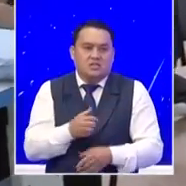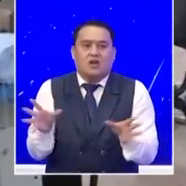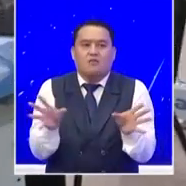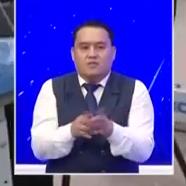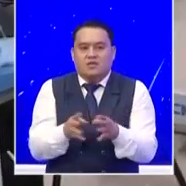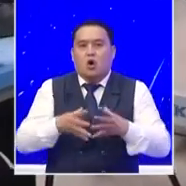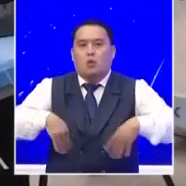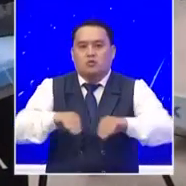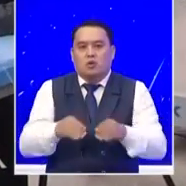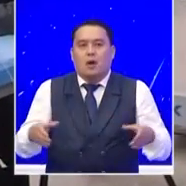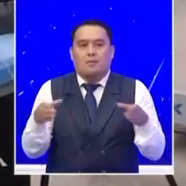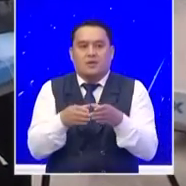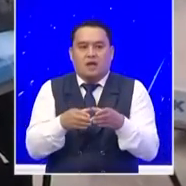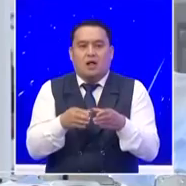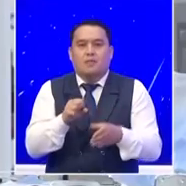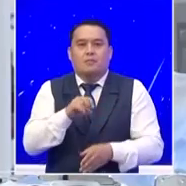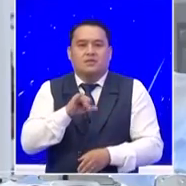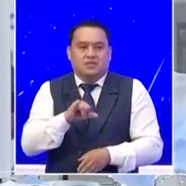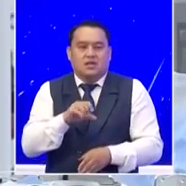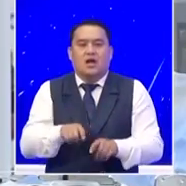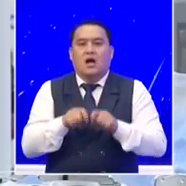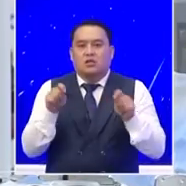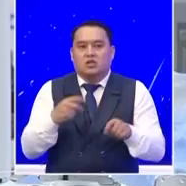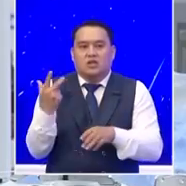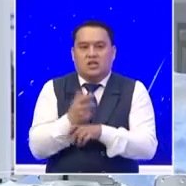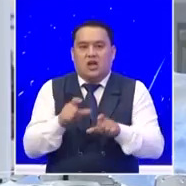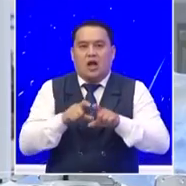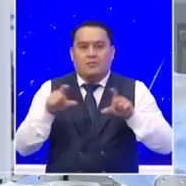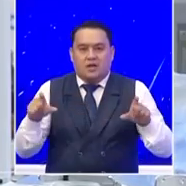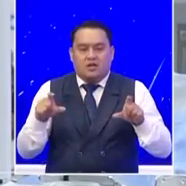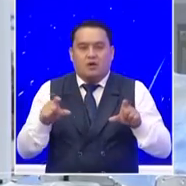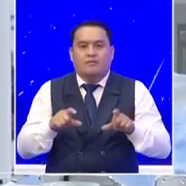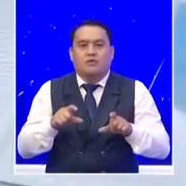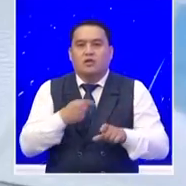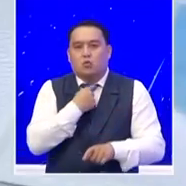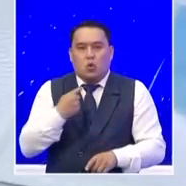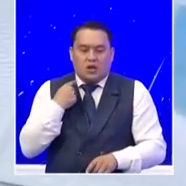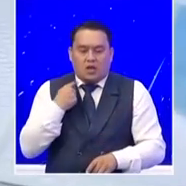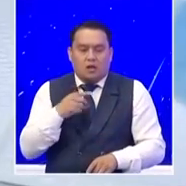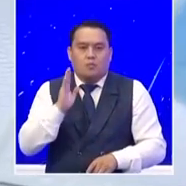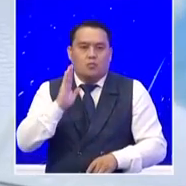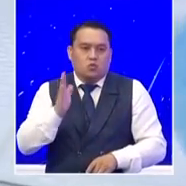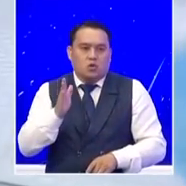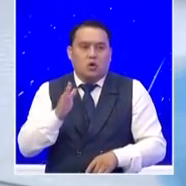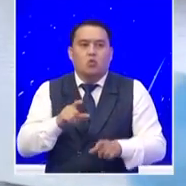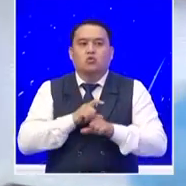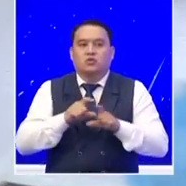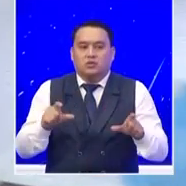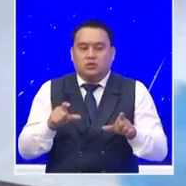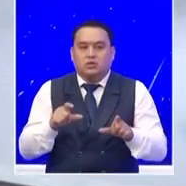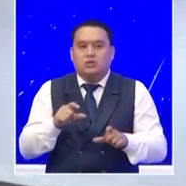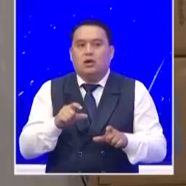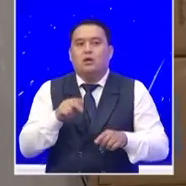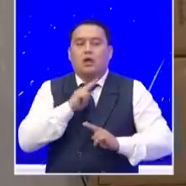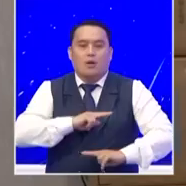совместно с общественным объединением «Алпамыс» планируют открыть третий объект. Расположится он в областном центре. По словам учредителей, трудиться в